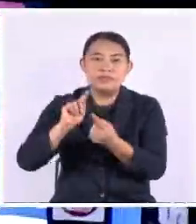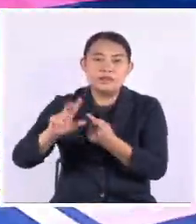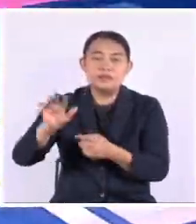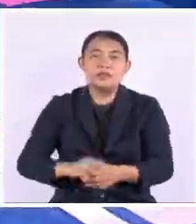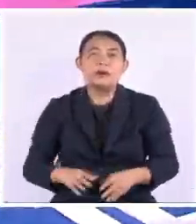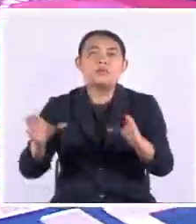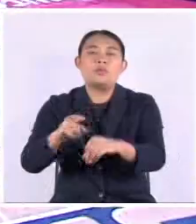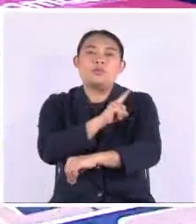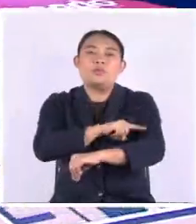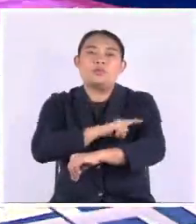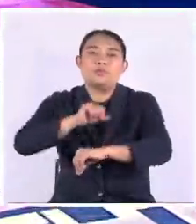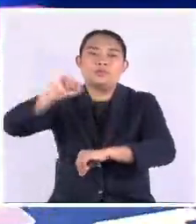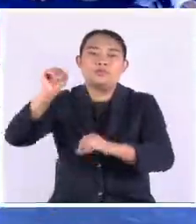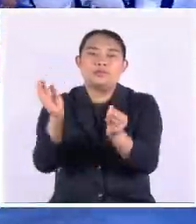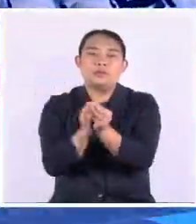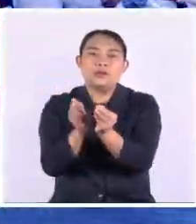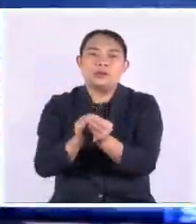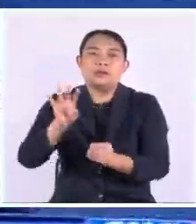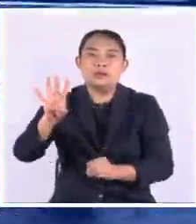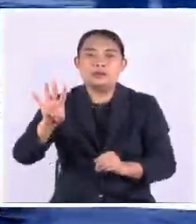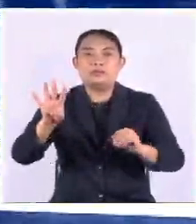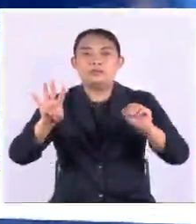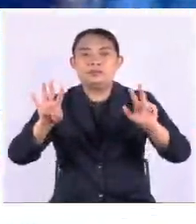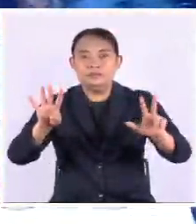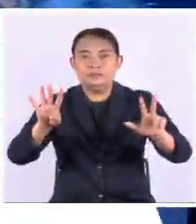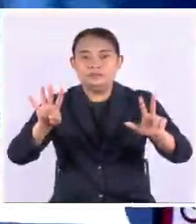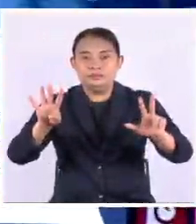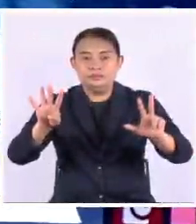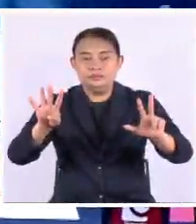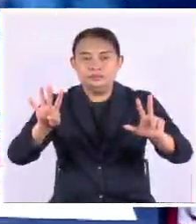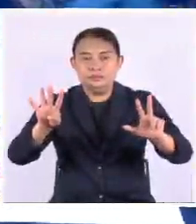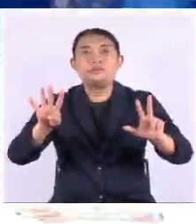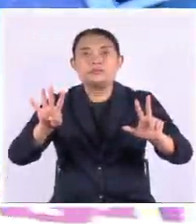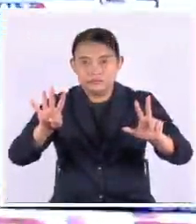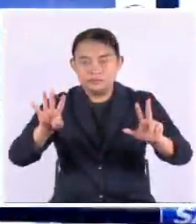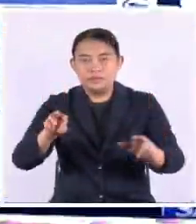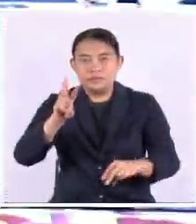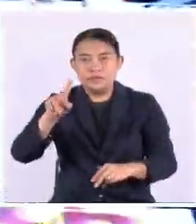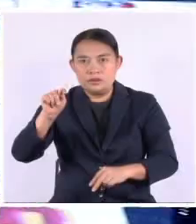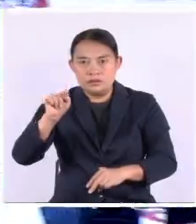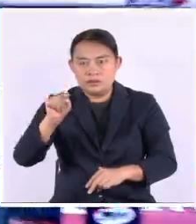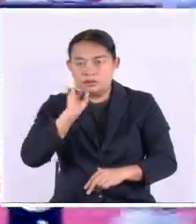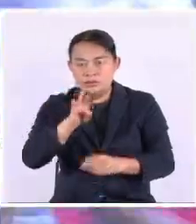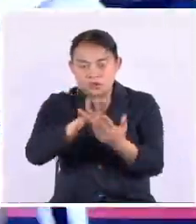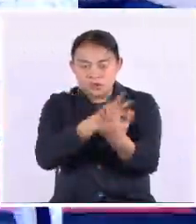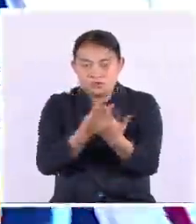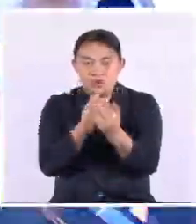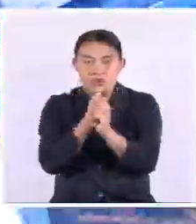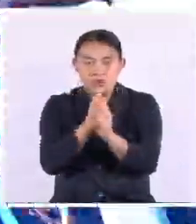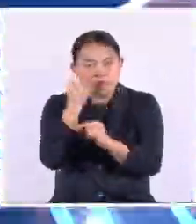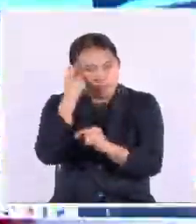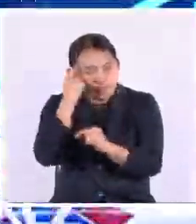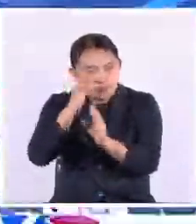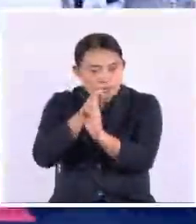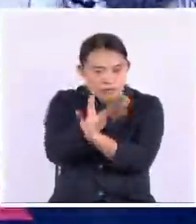ที่ชนะไปทำคะแนนมาแซงเป็น 4ต่อ 3แล้วครับภายหลังการชกกับวิคเตอร์ผู้ชนะบอกว่าทำตามแผนที่ได้วางไว้